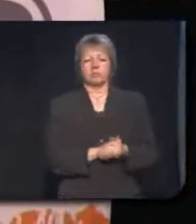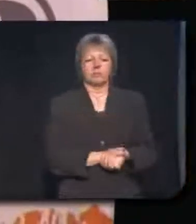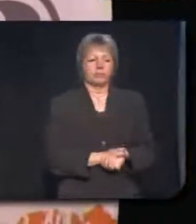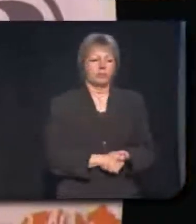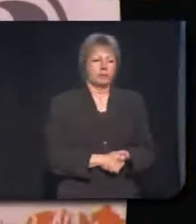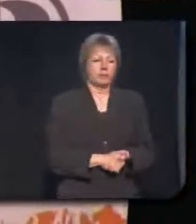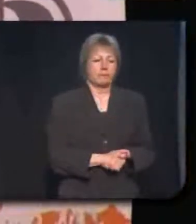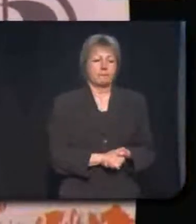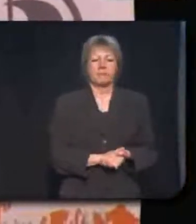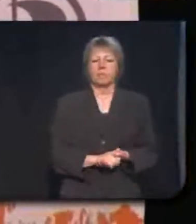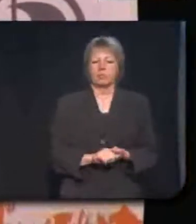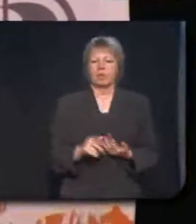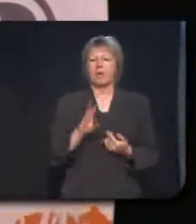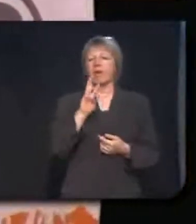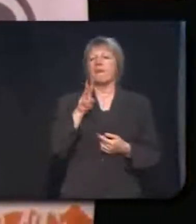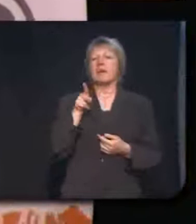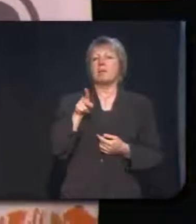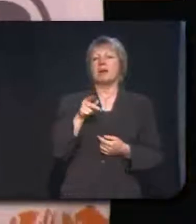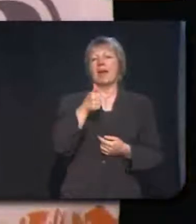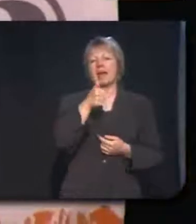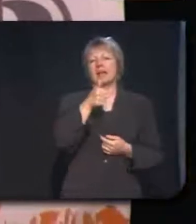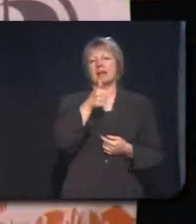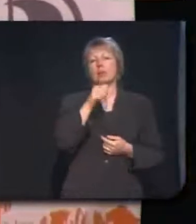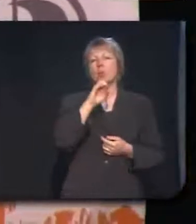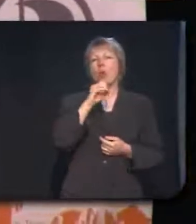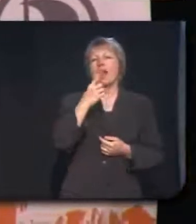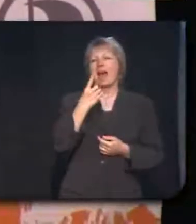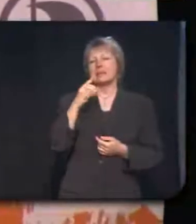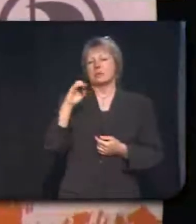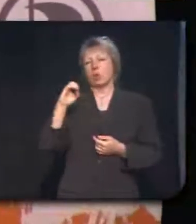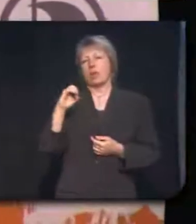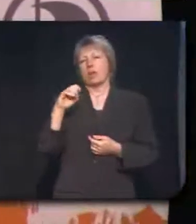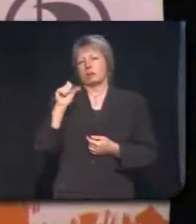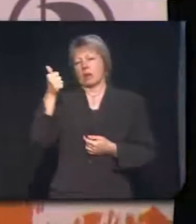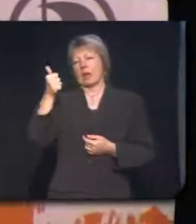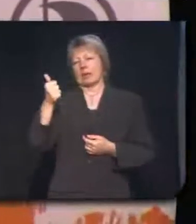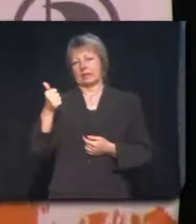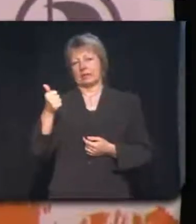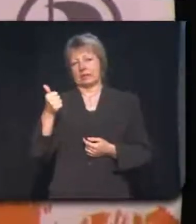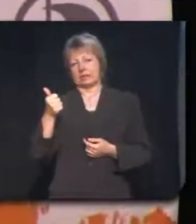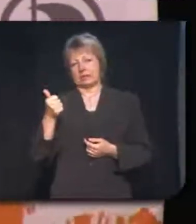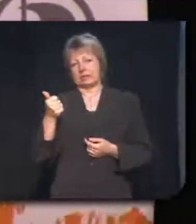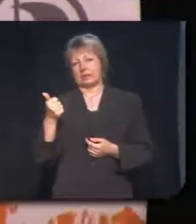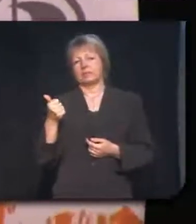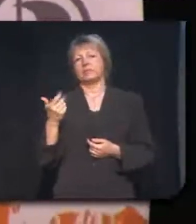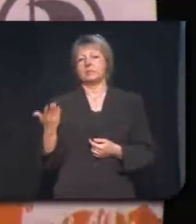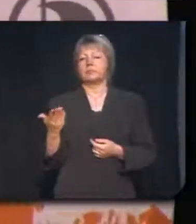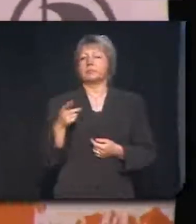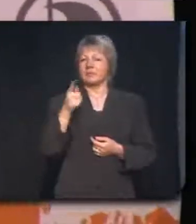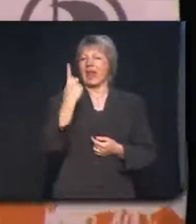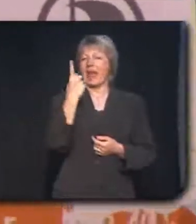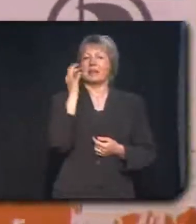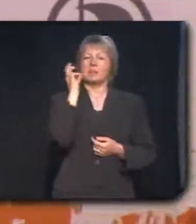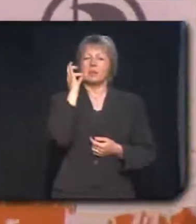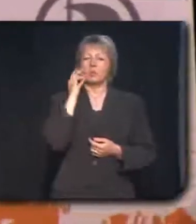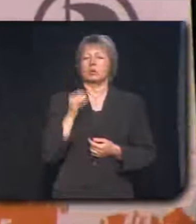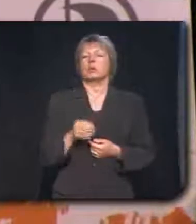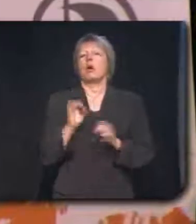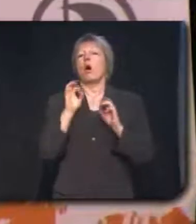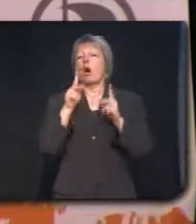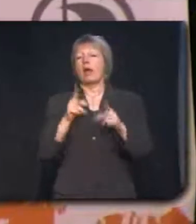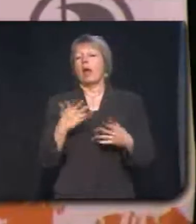WP10 fängt an dann WP 96 du hast eine Minute okay also die Bundeswehr ist